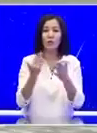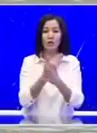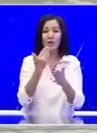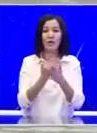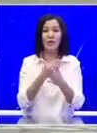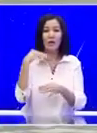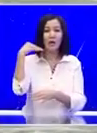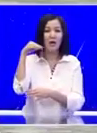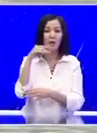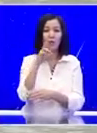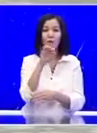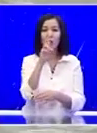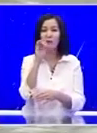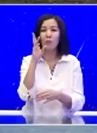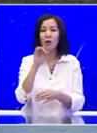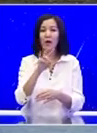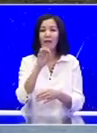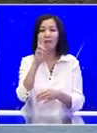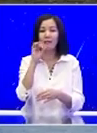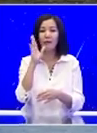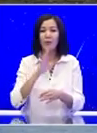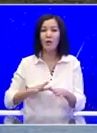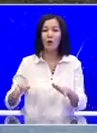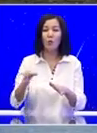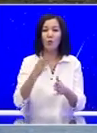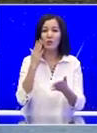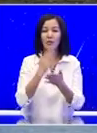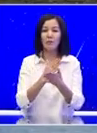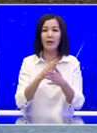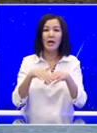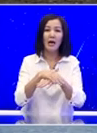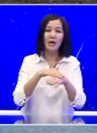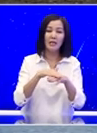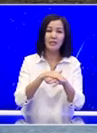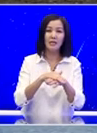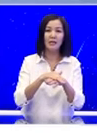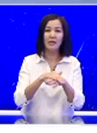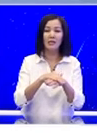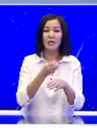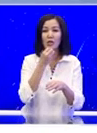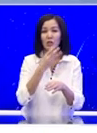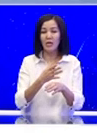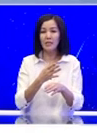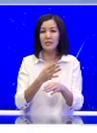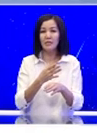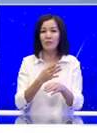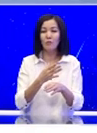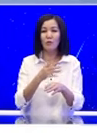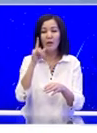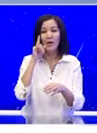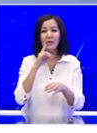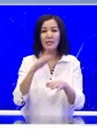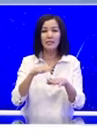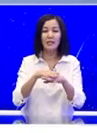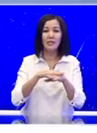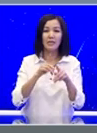емес. Аққу Кербұлақ ауданындағы Алтын Емел ауылы көліне де қоныпты. Жергілікті тұрғындар болса, мұны жақсылыққа жорып, елде тыныштық